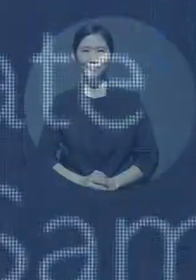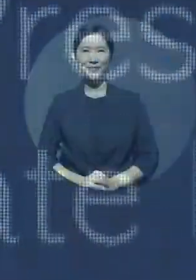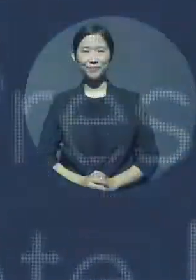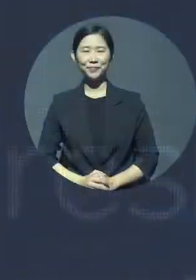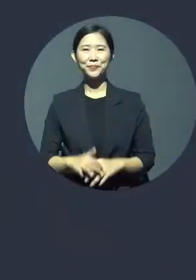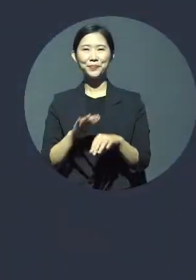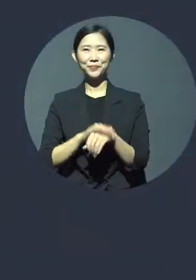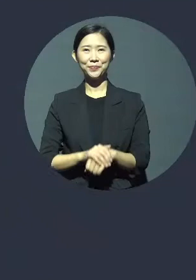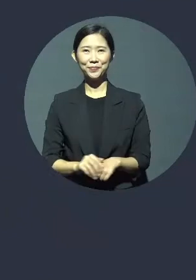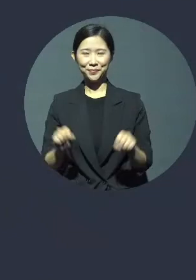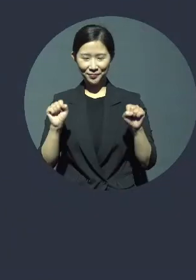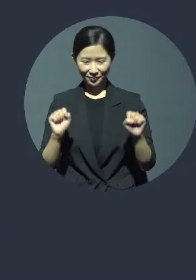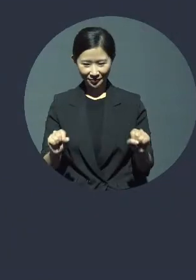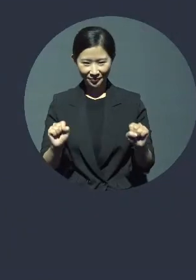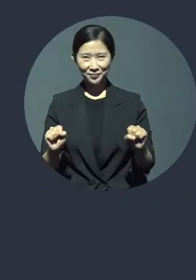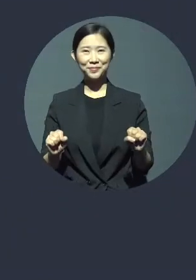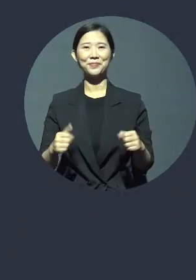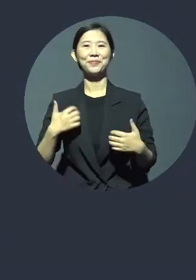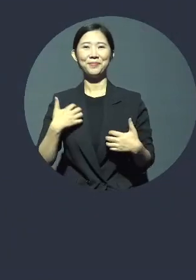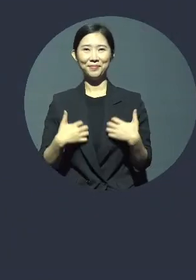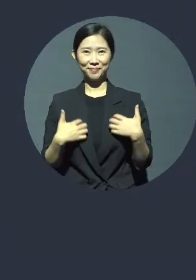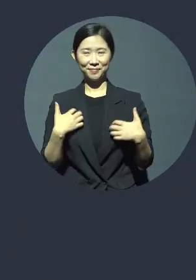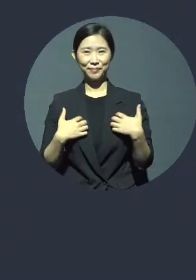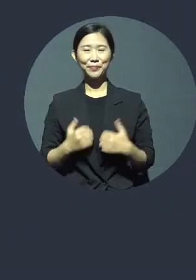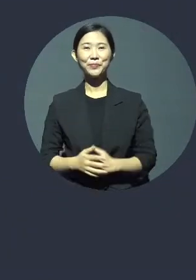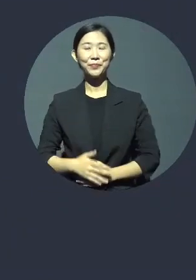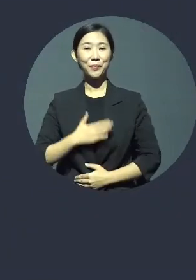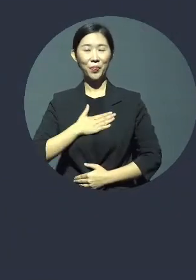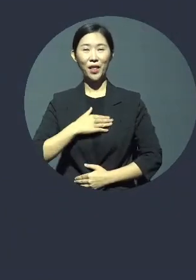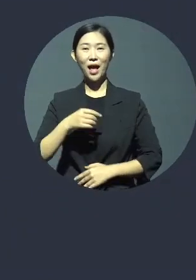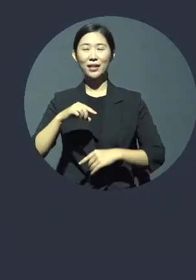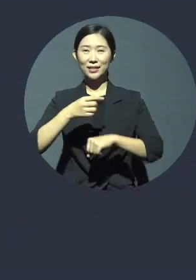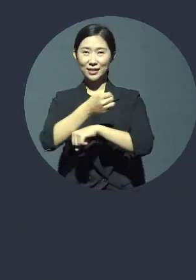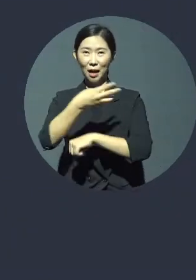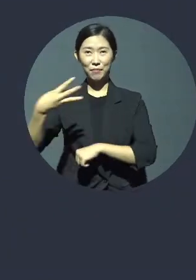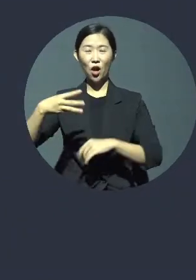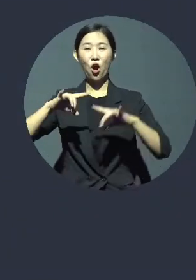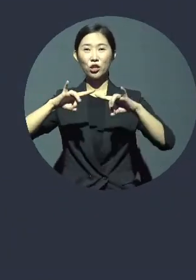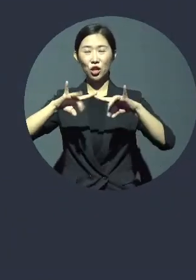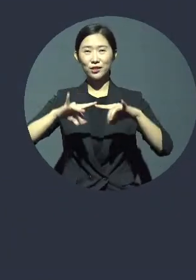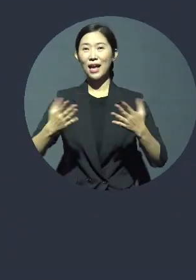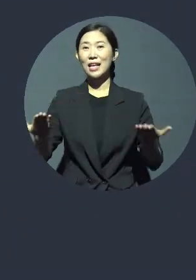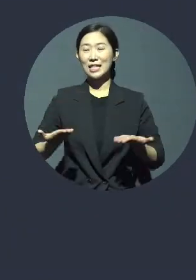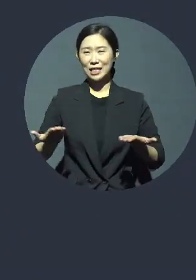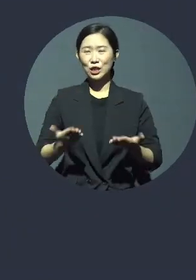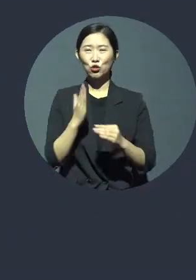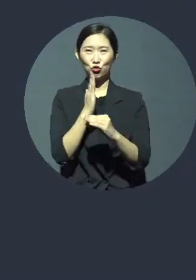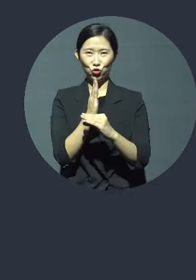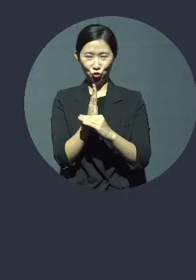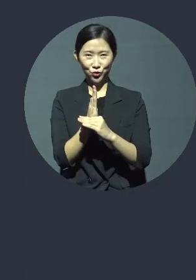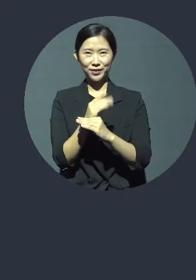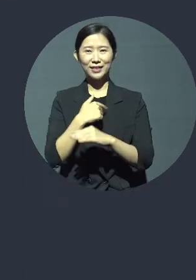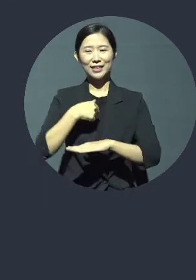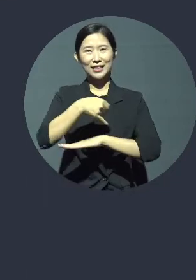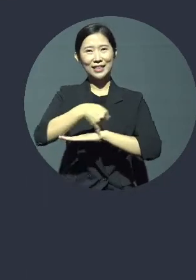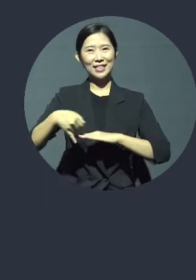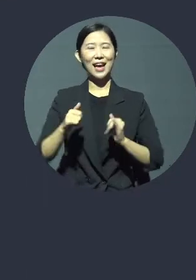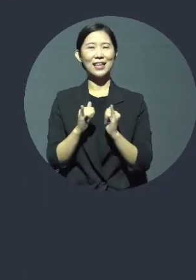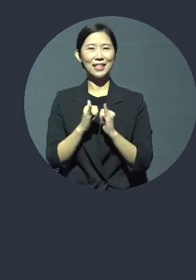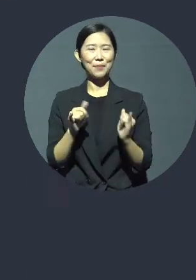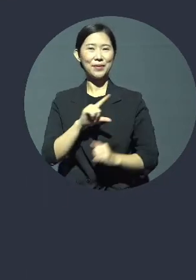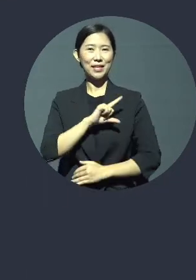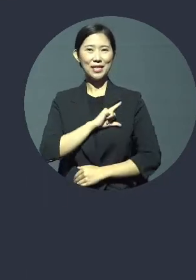네, 안녕하세요 여러분, 반갑습니다. 저는 삼성전자에서 근무하고 있는 디자이너 이돈태라고 합니다.